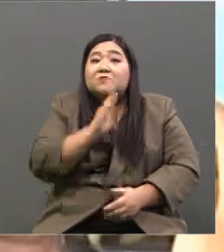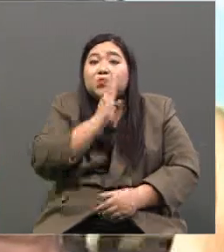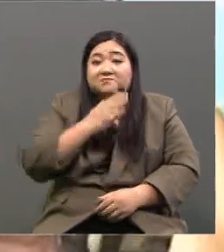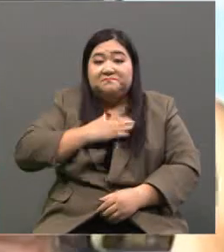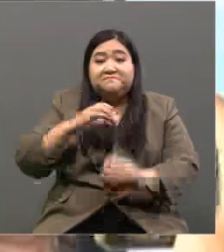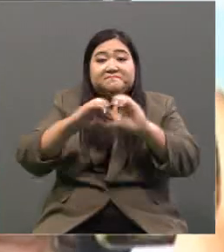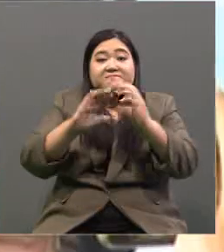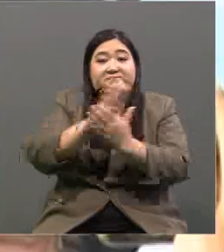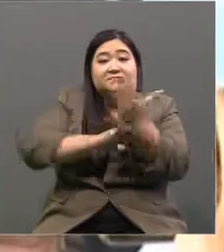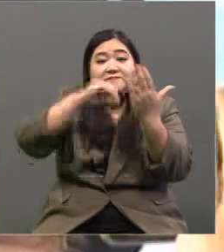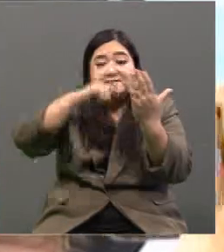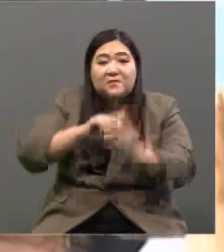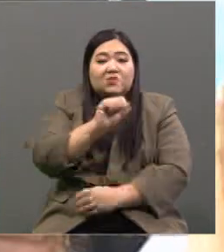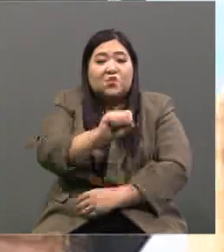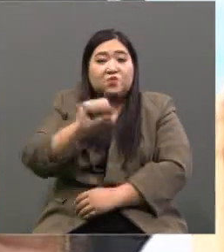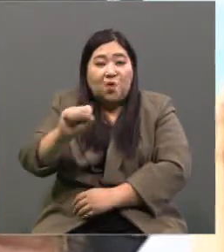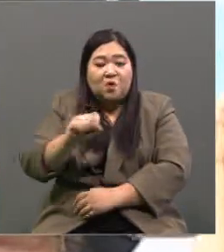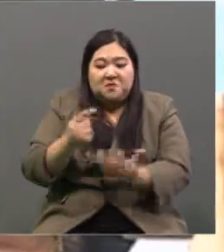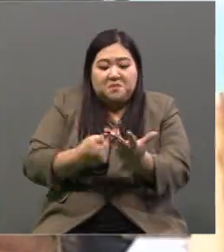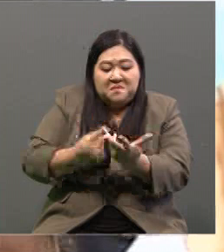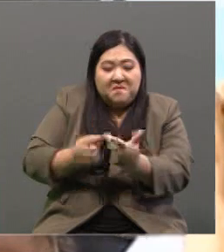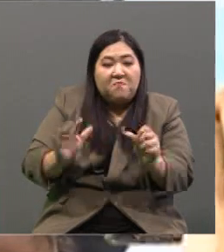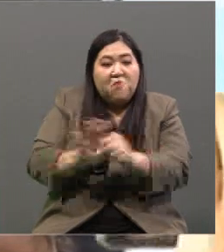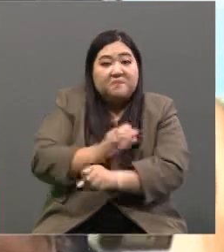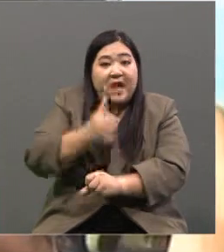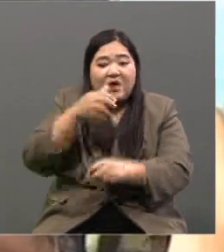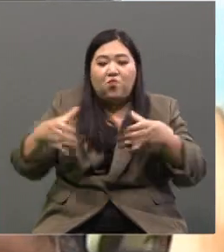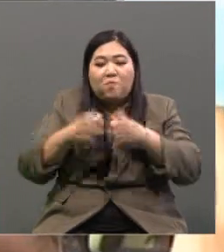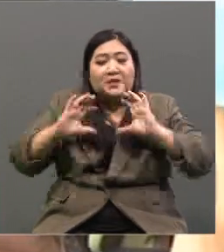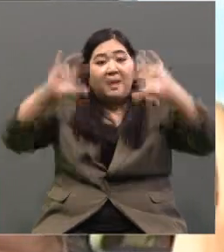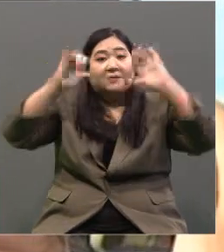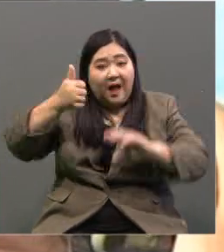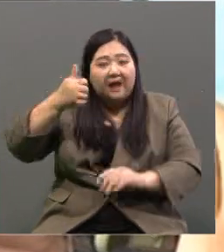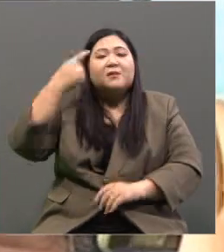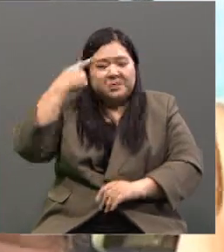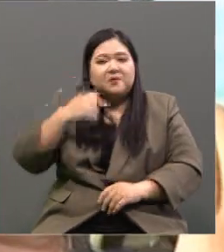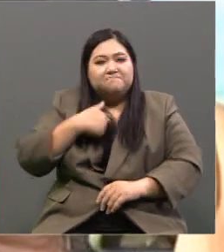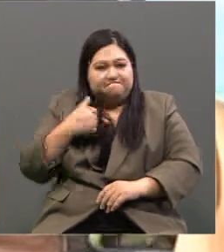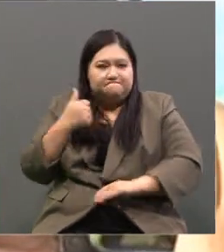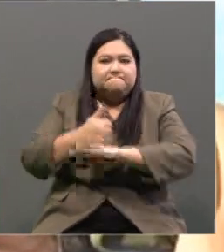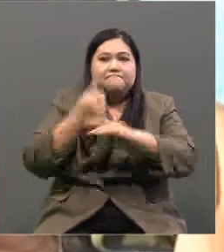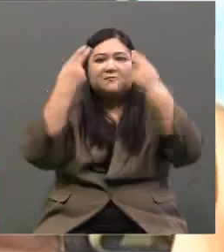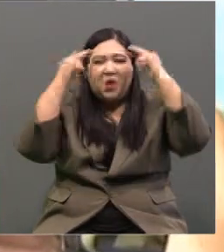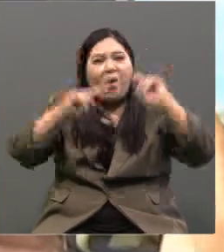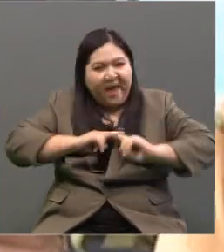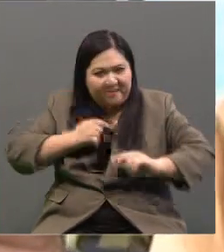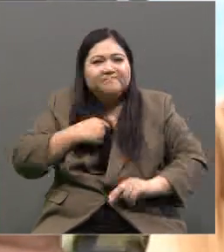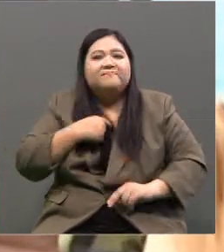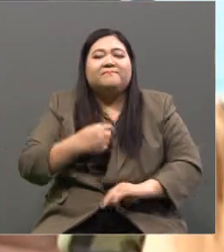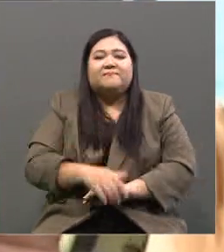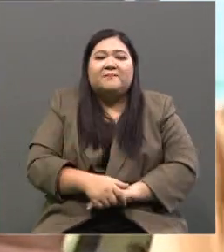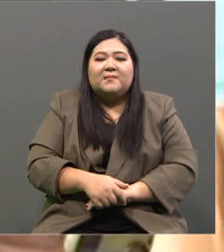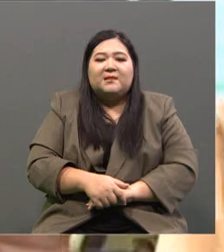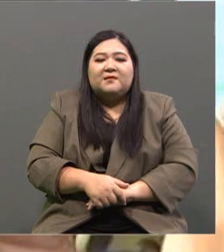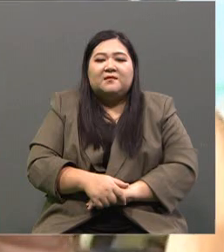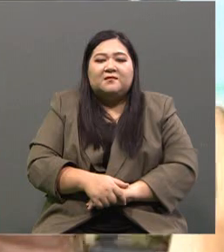คของเขาเองเนี่ยส.ส.น่ะรวมส.ส.ได้จนจัดตั้งรัฐบาลได้ก็จะเป็นนายกรัฐมนตรีเองจะ